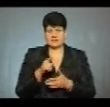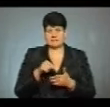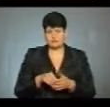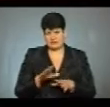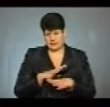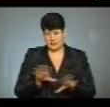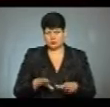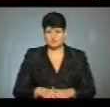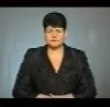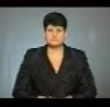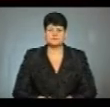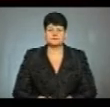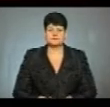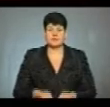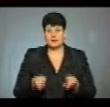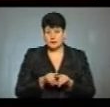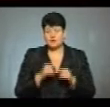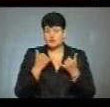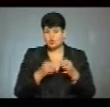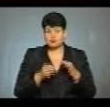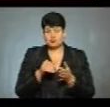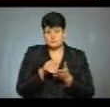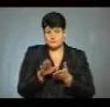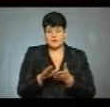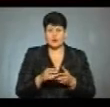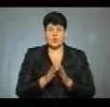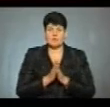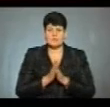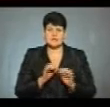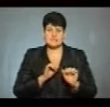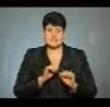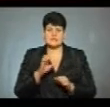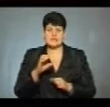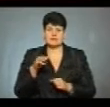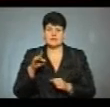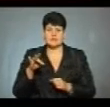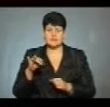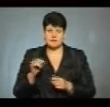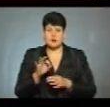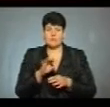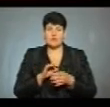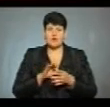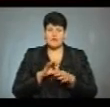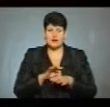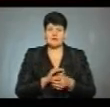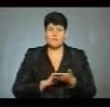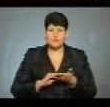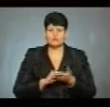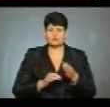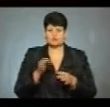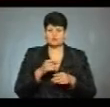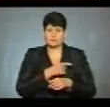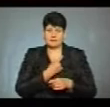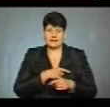буду. Також сьогодні суд відхилив клопотання захисників Сергія Терендеха про проведення повторної судмедекспертизи